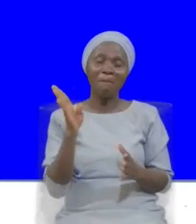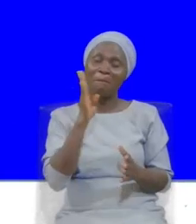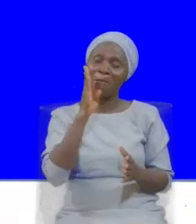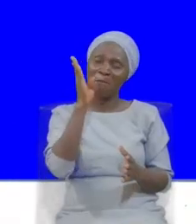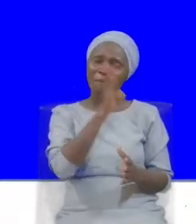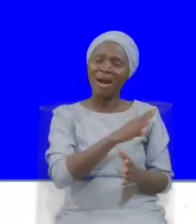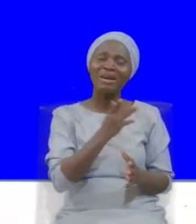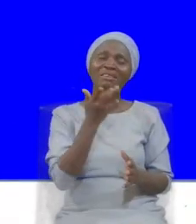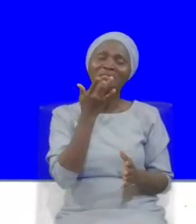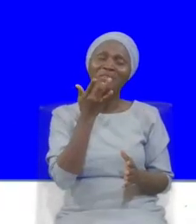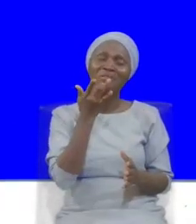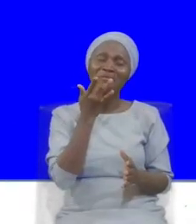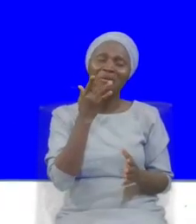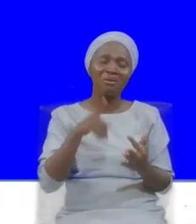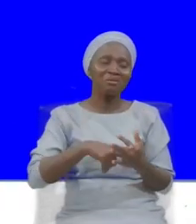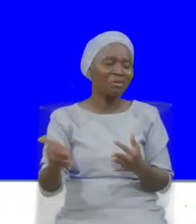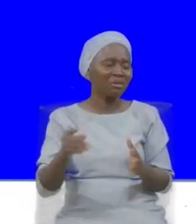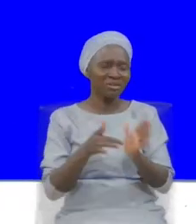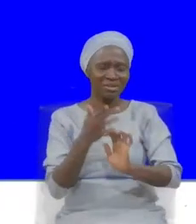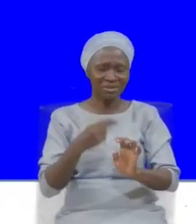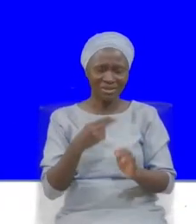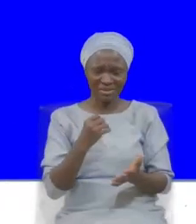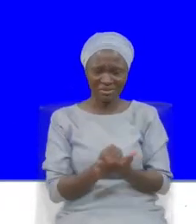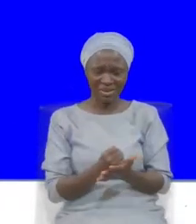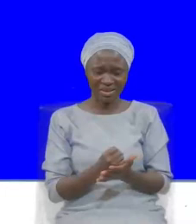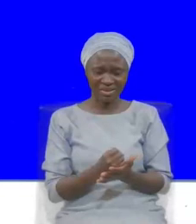La malchance est ôtée.